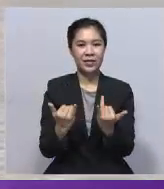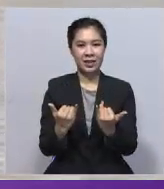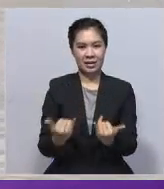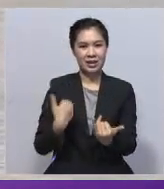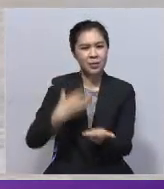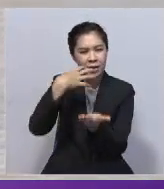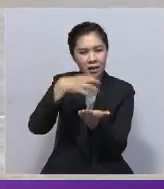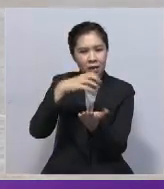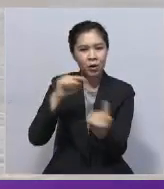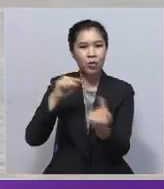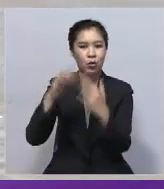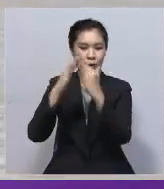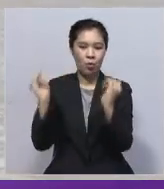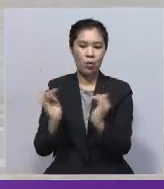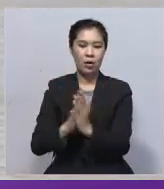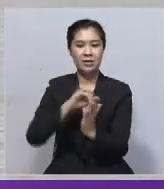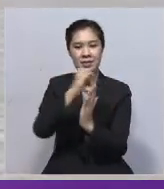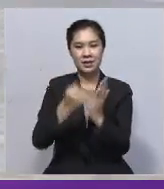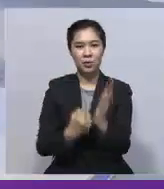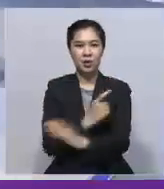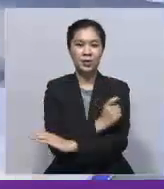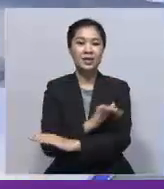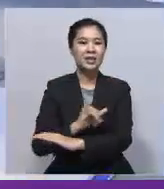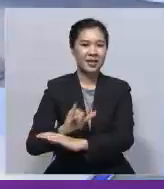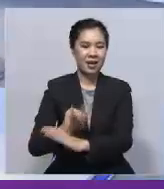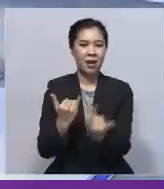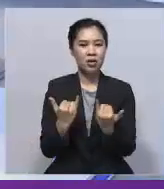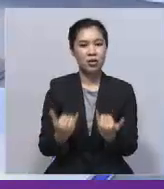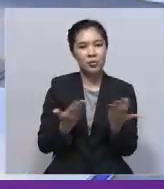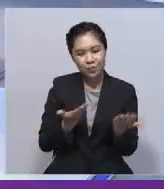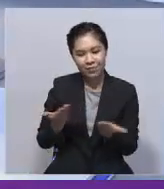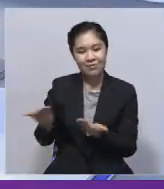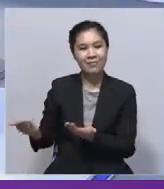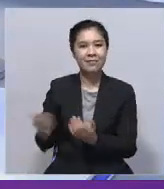ขึ้นที่วัดบันไดช้างจังหวัดพระนครศรีอยุธยาช่วงนี้เชิญกลับไปทางสถานีค่ะ